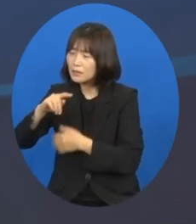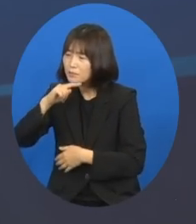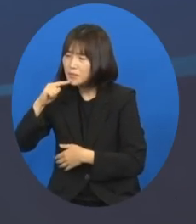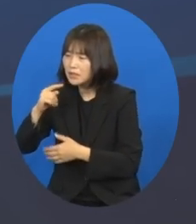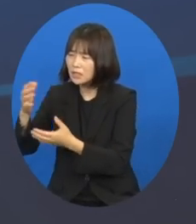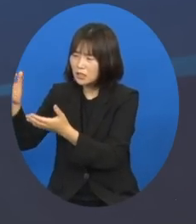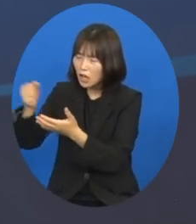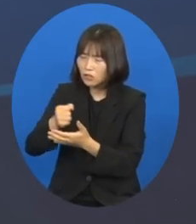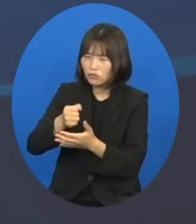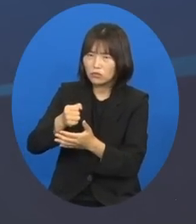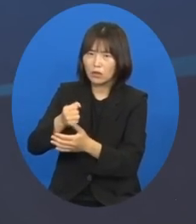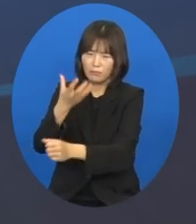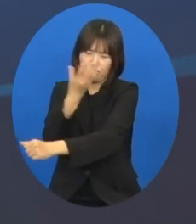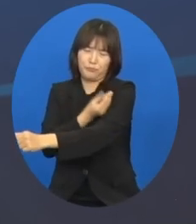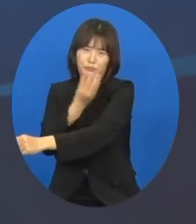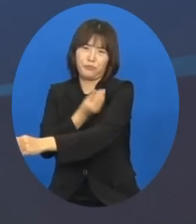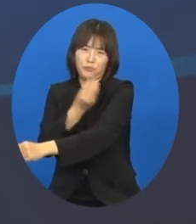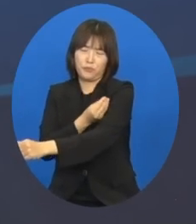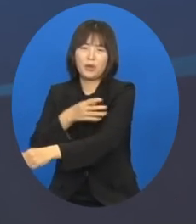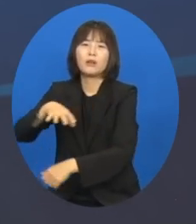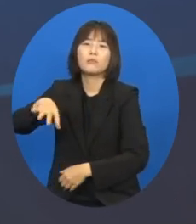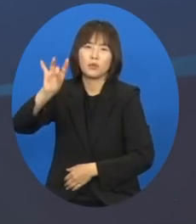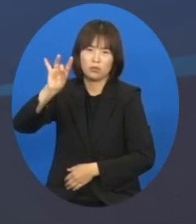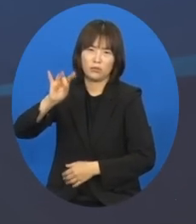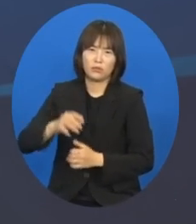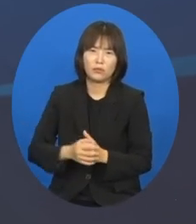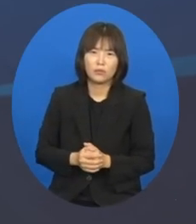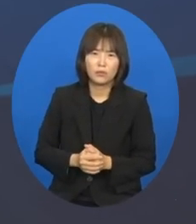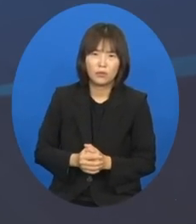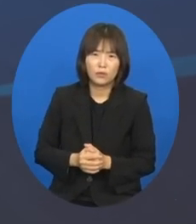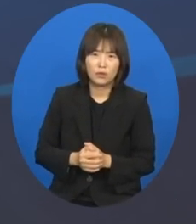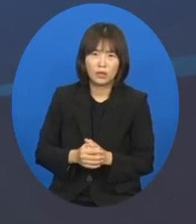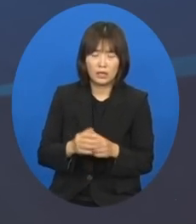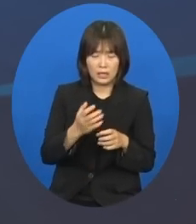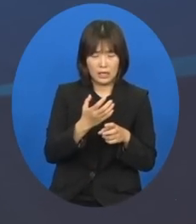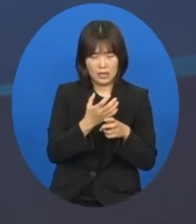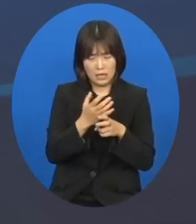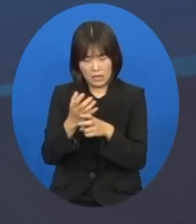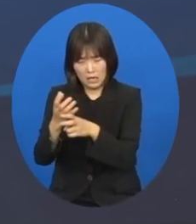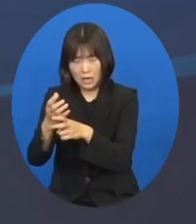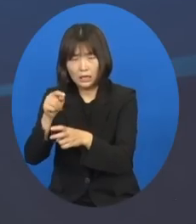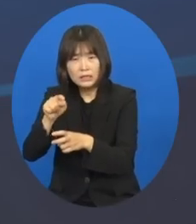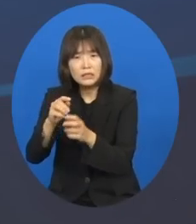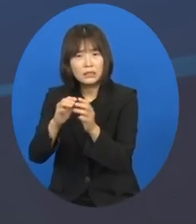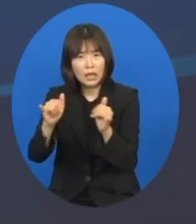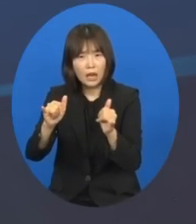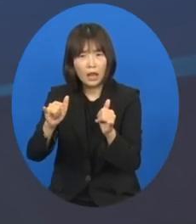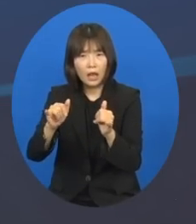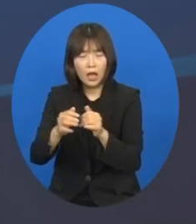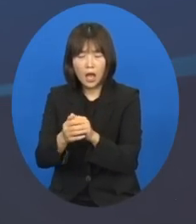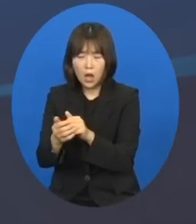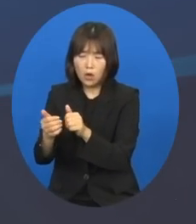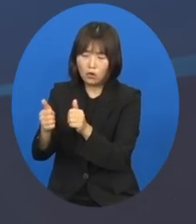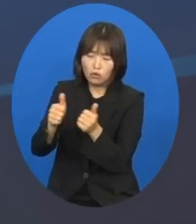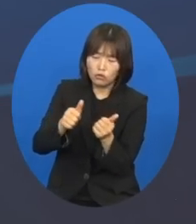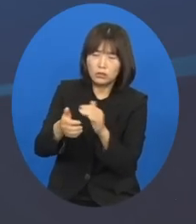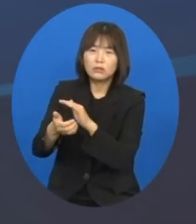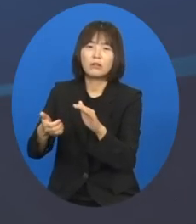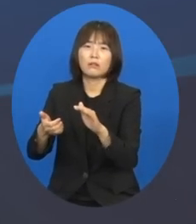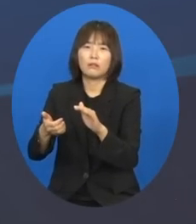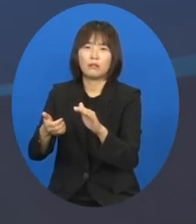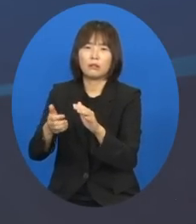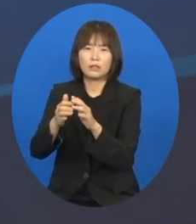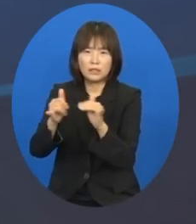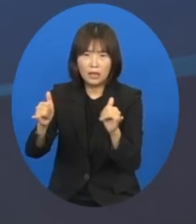하지요 살려놓고 보는 거지요 그 엠블런스에 실려온 사람을 다 죽어가는 사람 앞에서